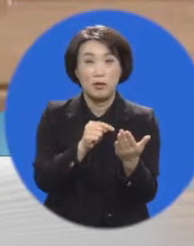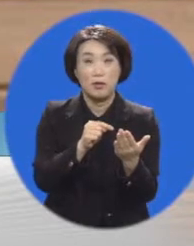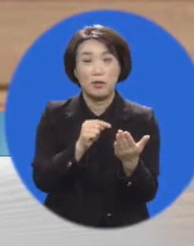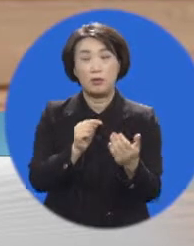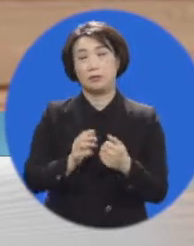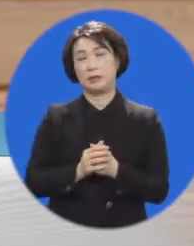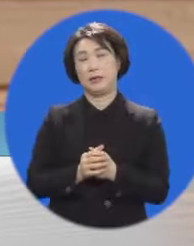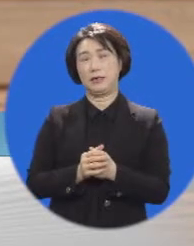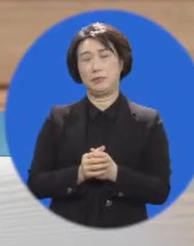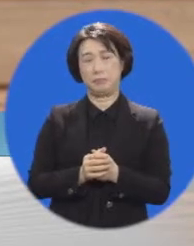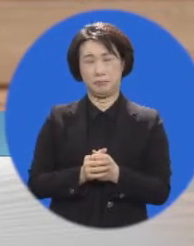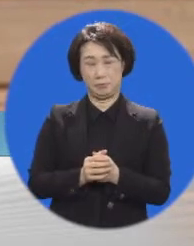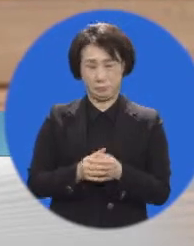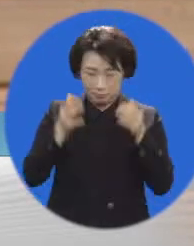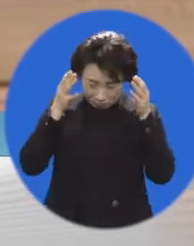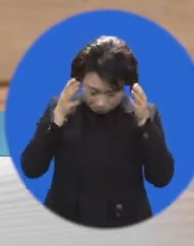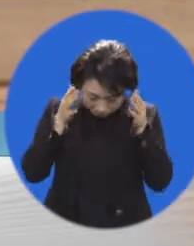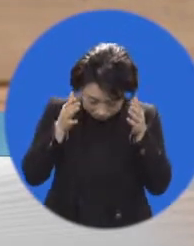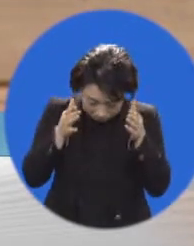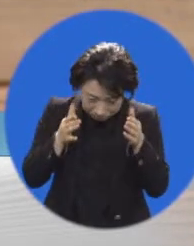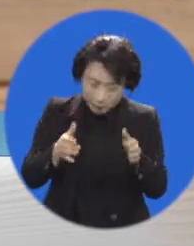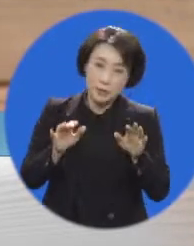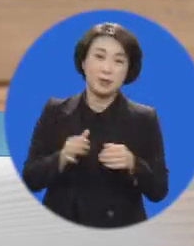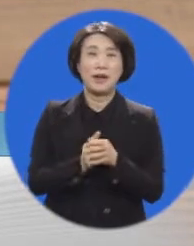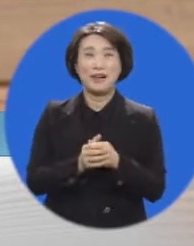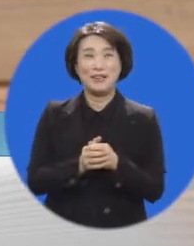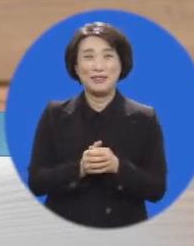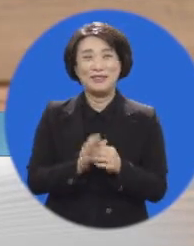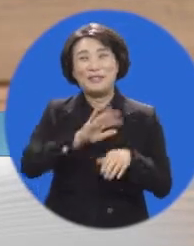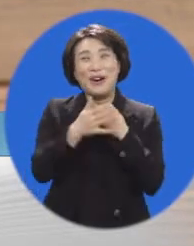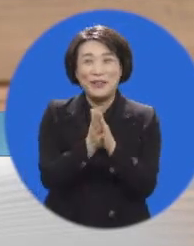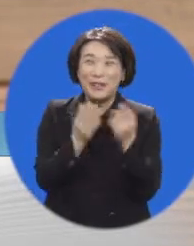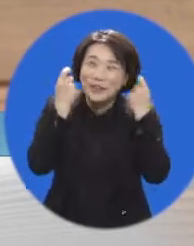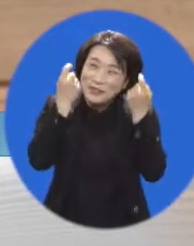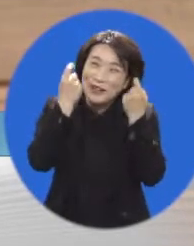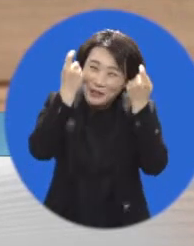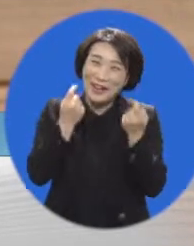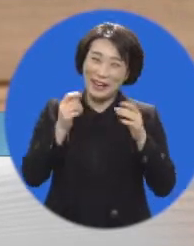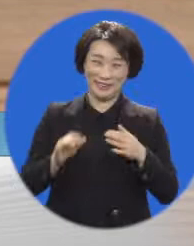어떤 때는 들어가서 여행을 해보면